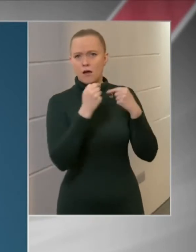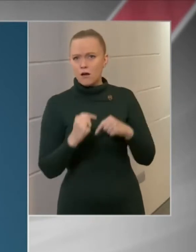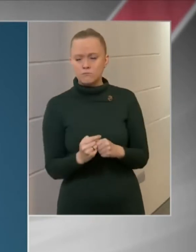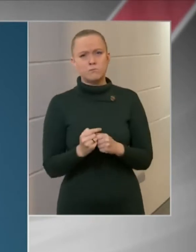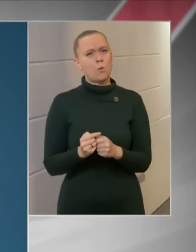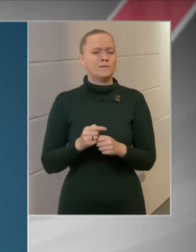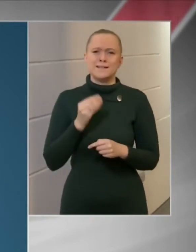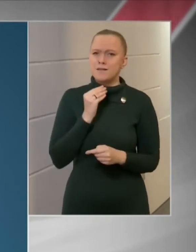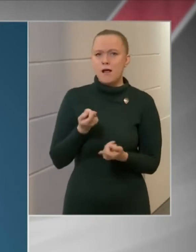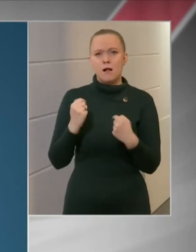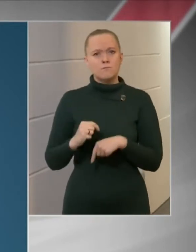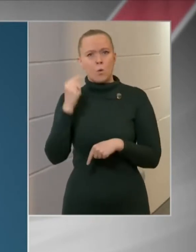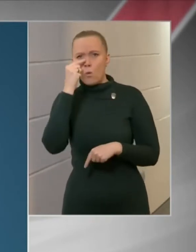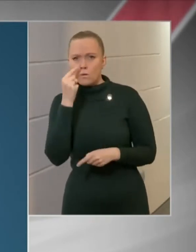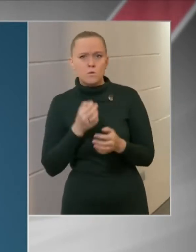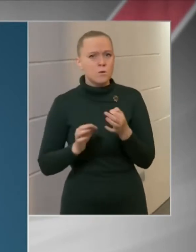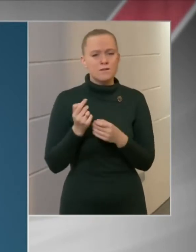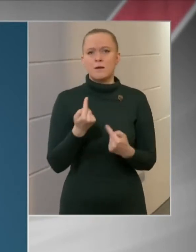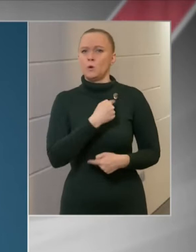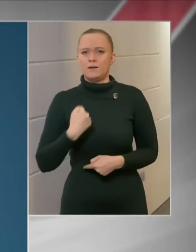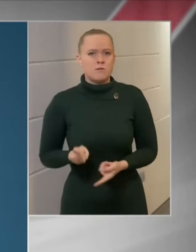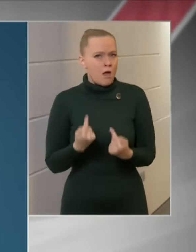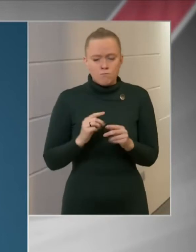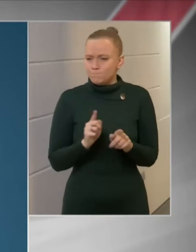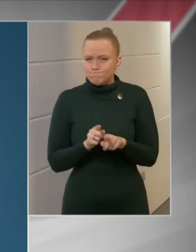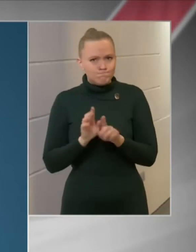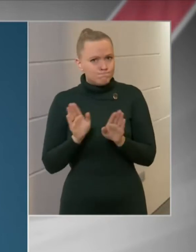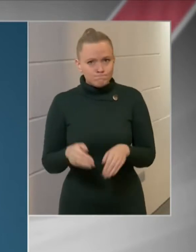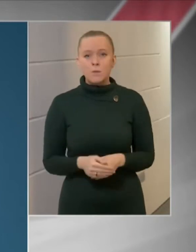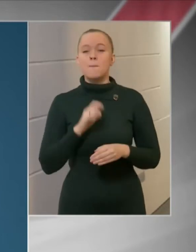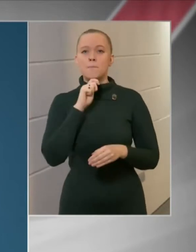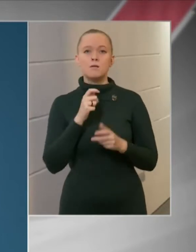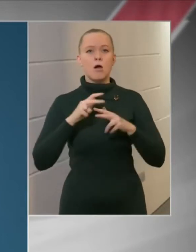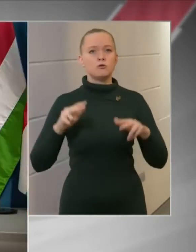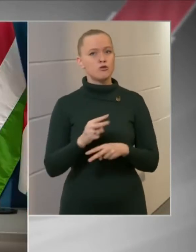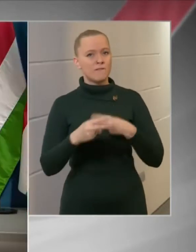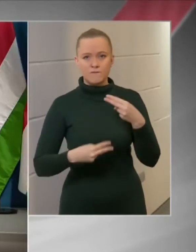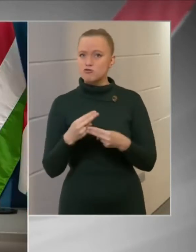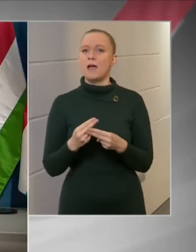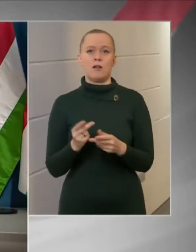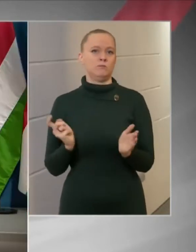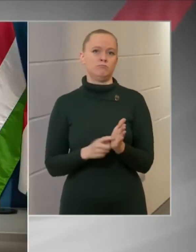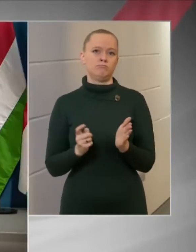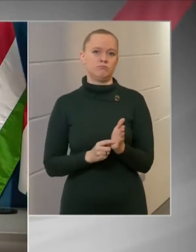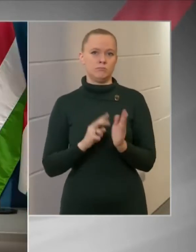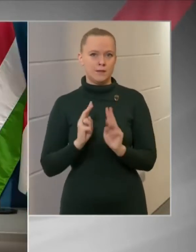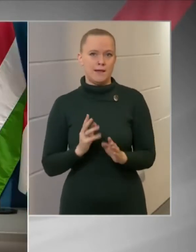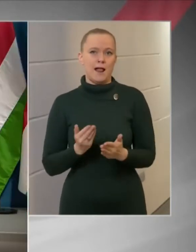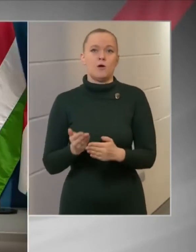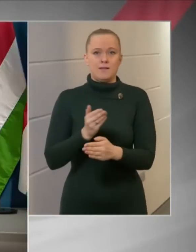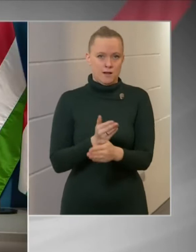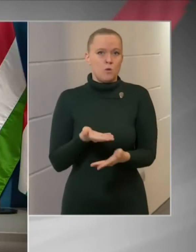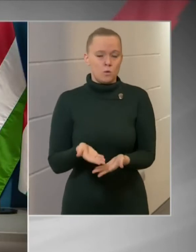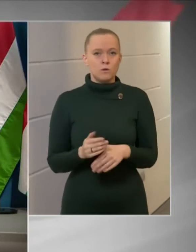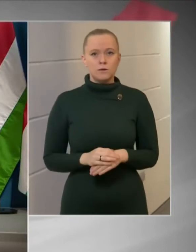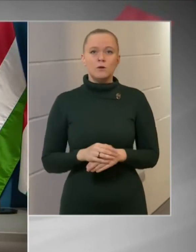esetlegesen Izraelből, Oroszországból vagy Kínából szerzett vakcináknál, a magyar hatósági vizsgálat az nem maradhat el azt megelőzően,